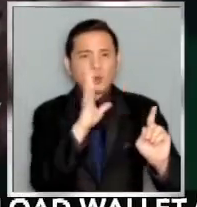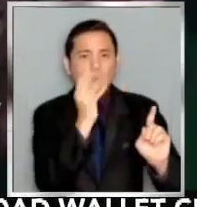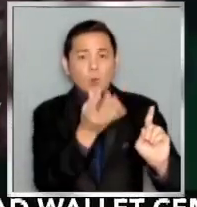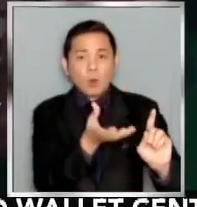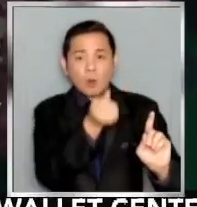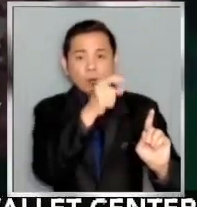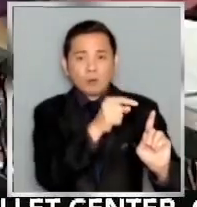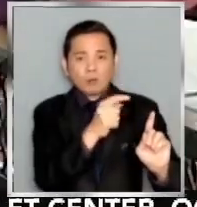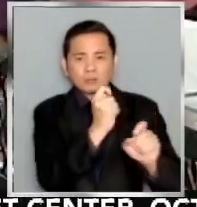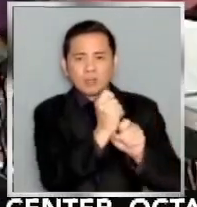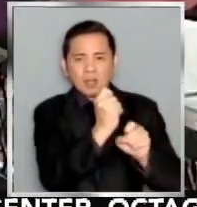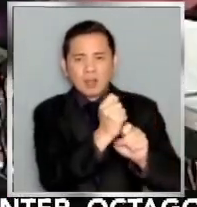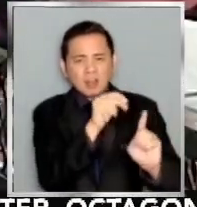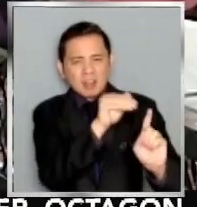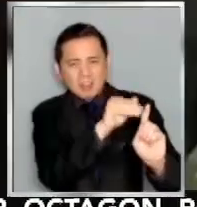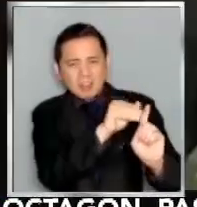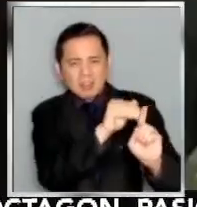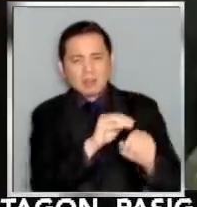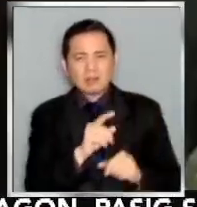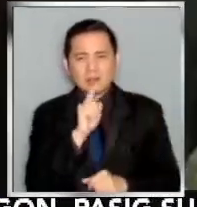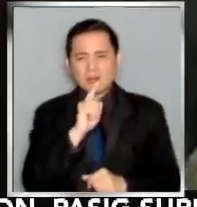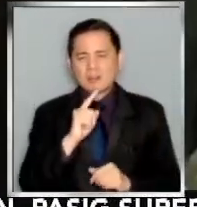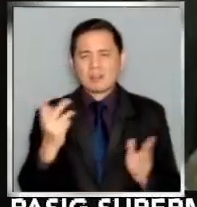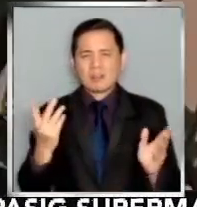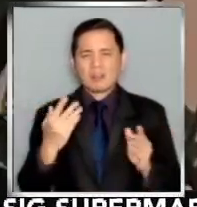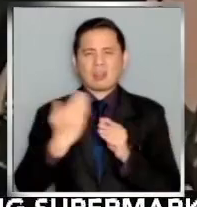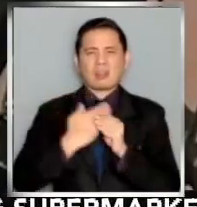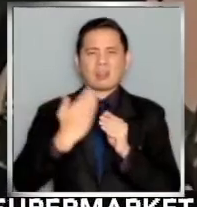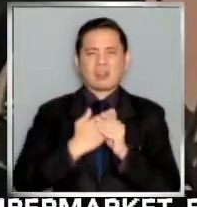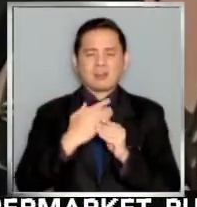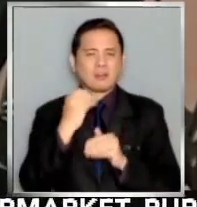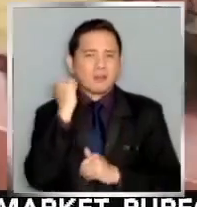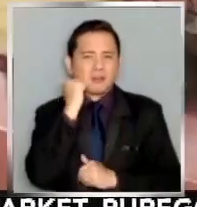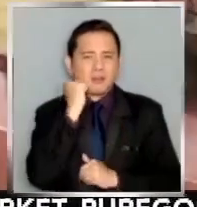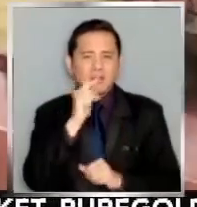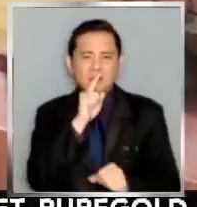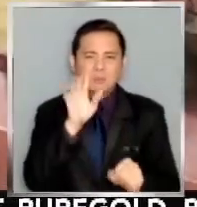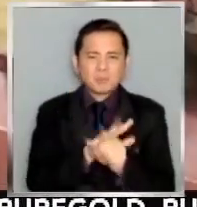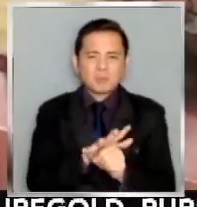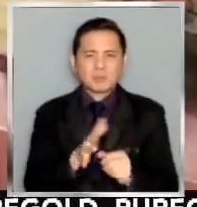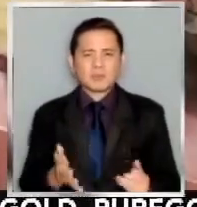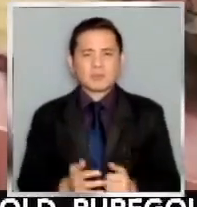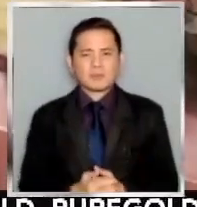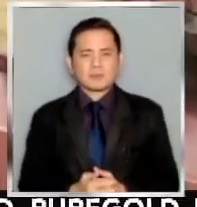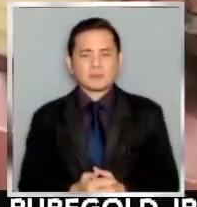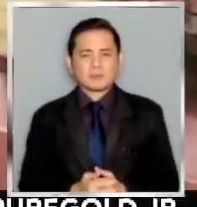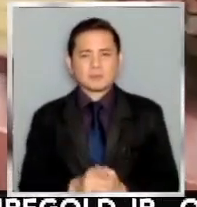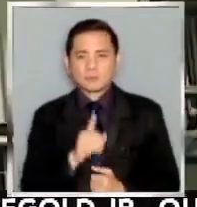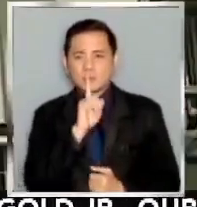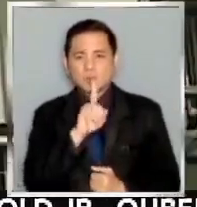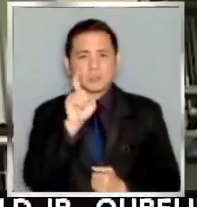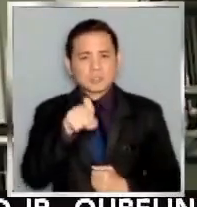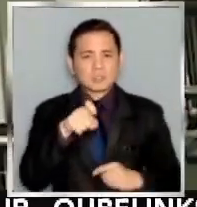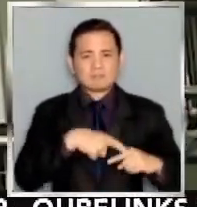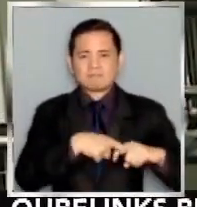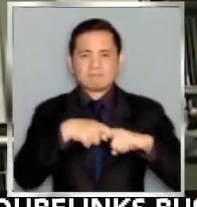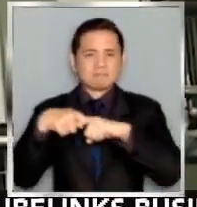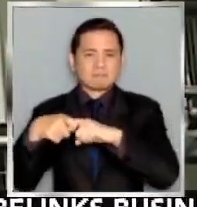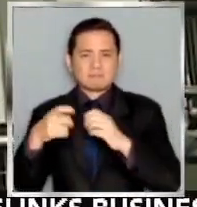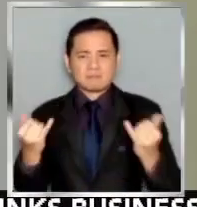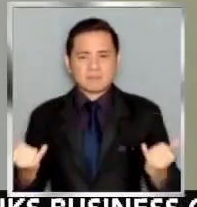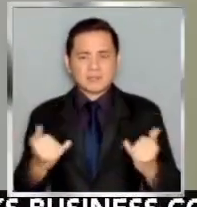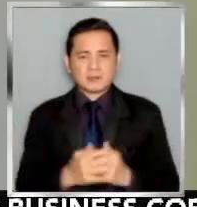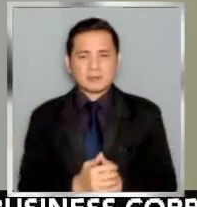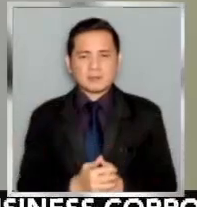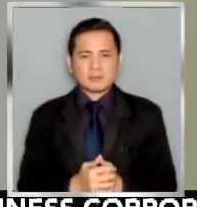Talagang masakit sa ulo yan, puro pangako. Sira na yung mga ano na yan, yung mga truck na yan. Dapat talaga yan pinire-reklamo na. Idinilog ng Sumbungan